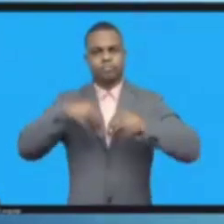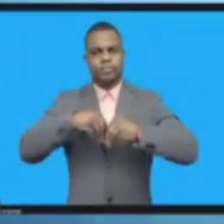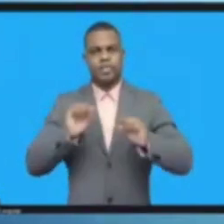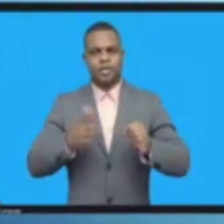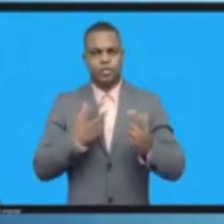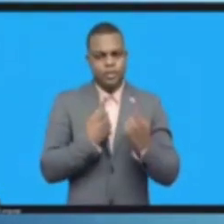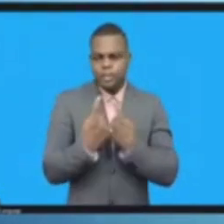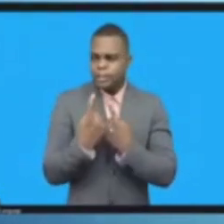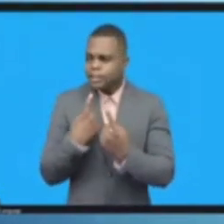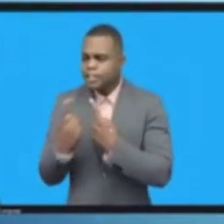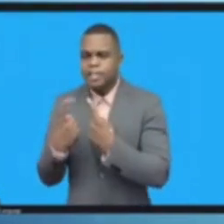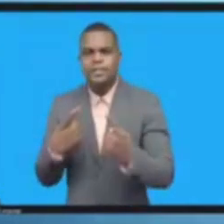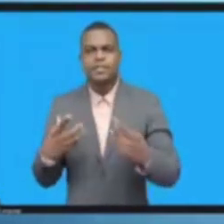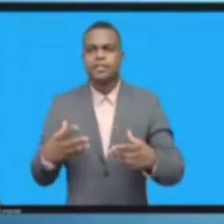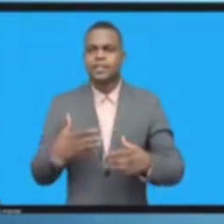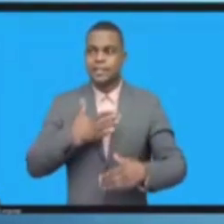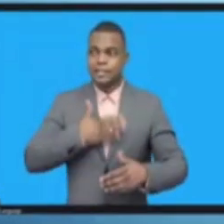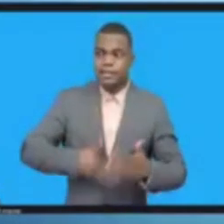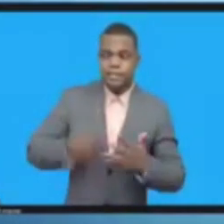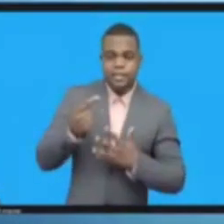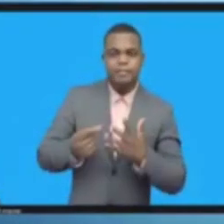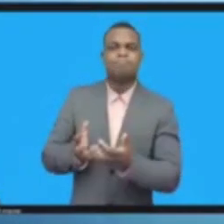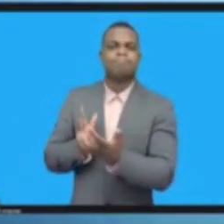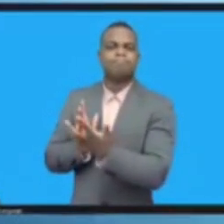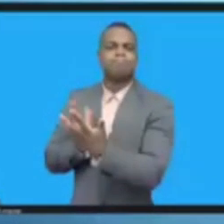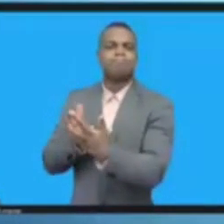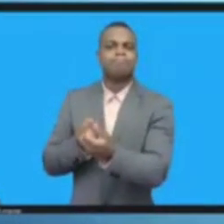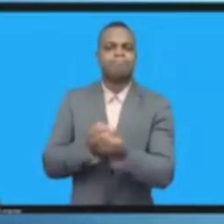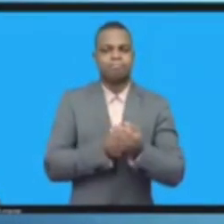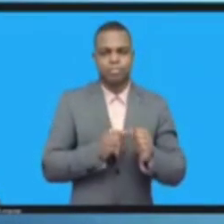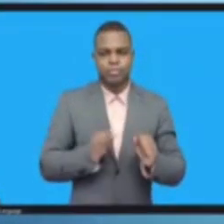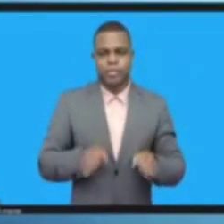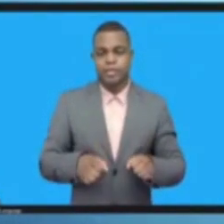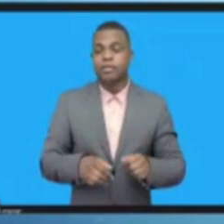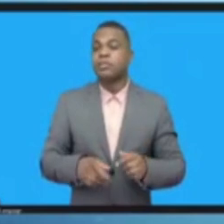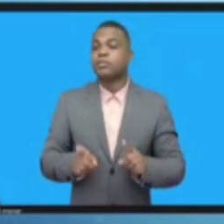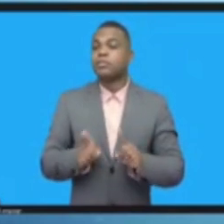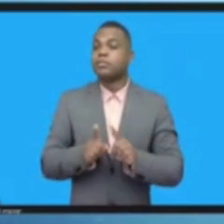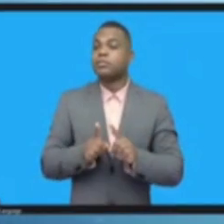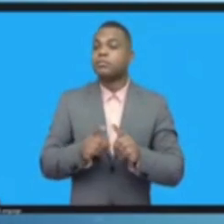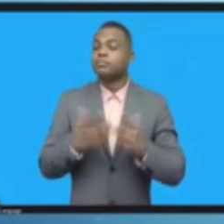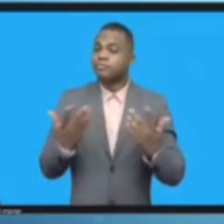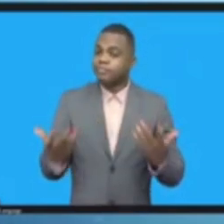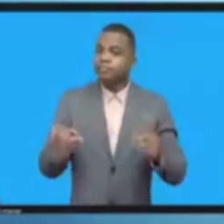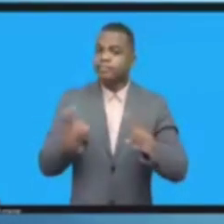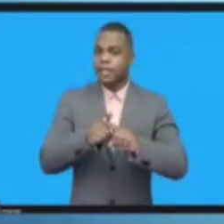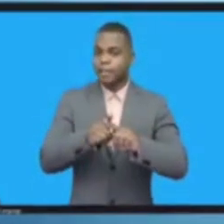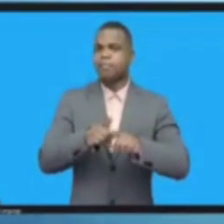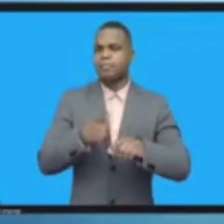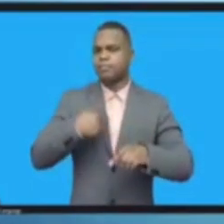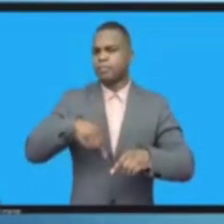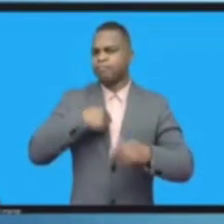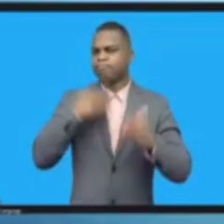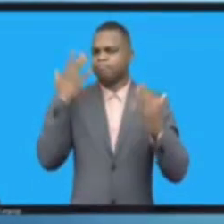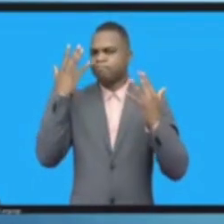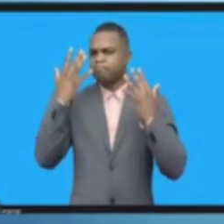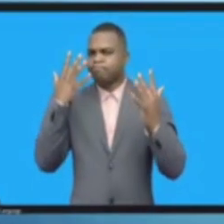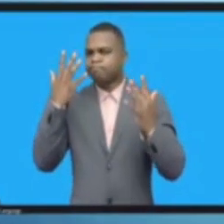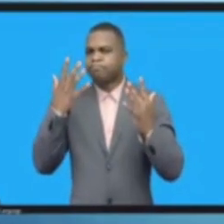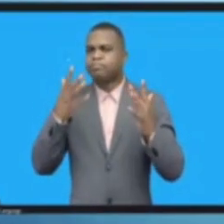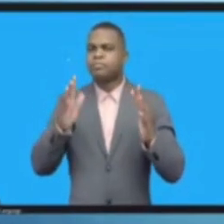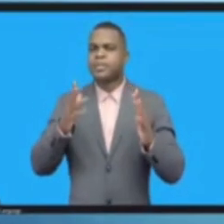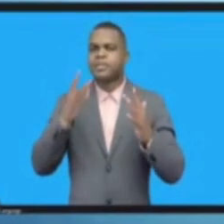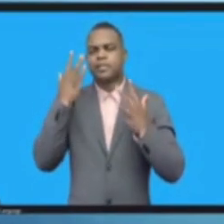y a des opportunités de financement décentralisé, eh bien, ça permettrait, je crois, aux jeunes de participer à